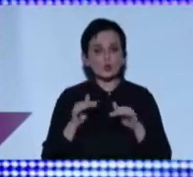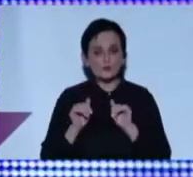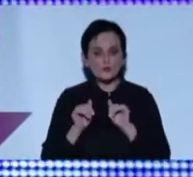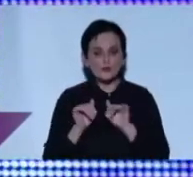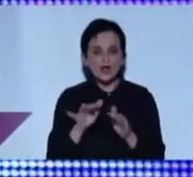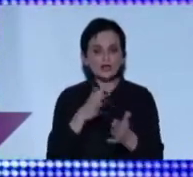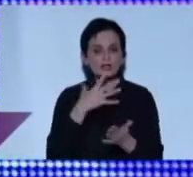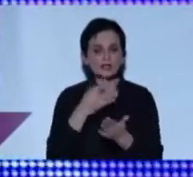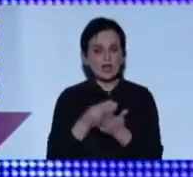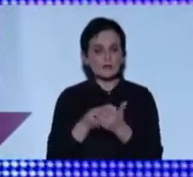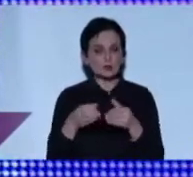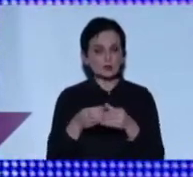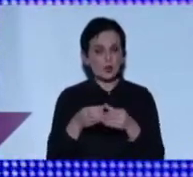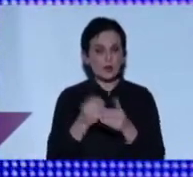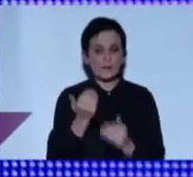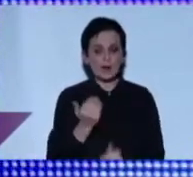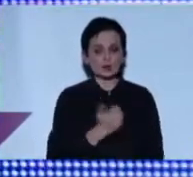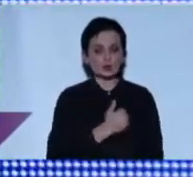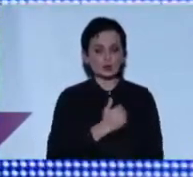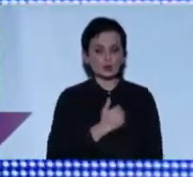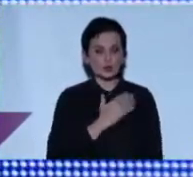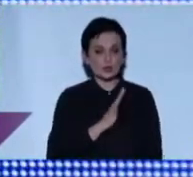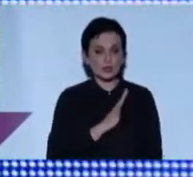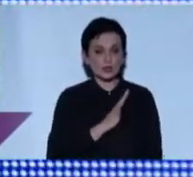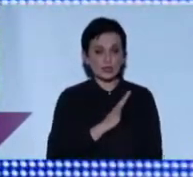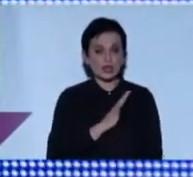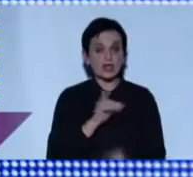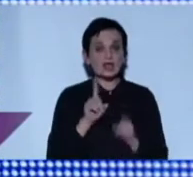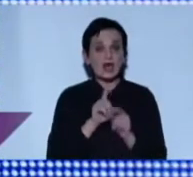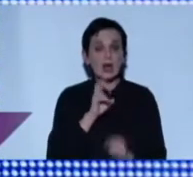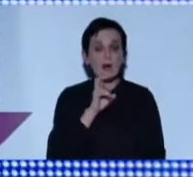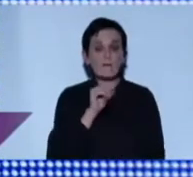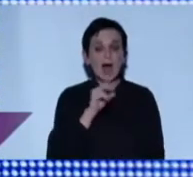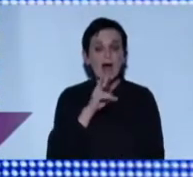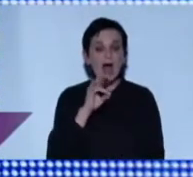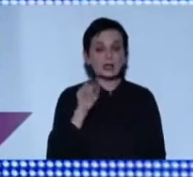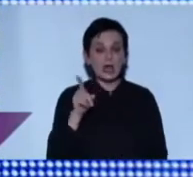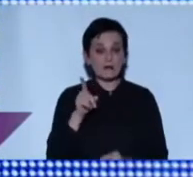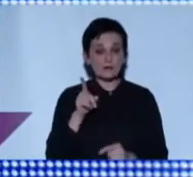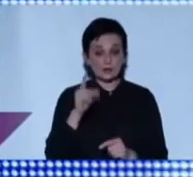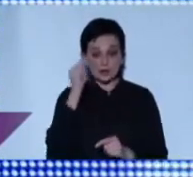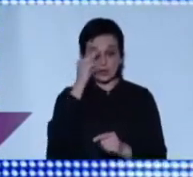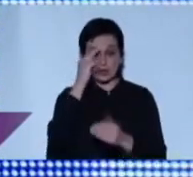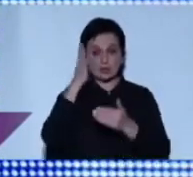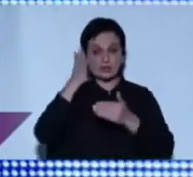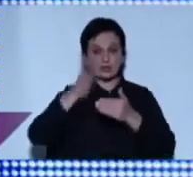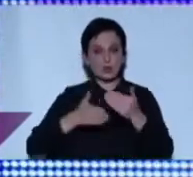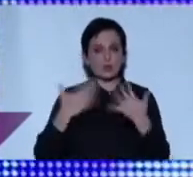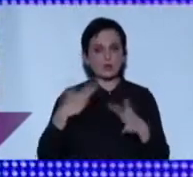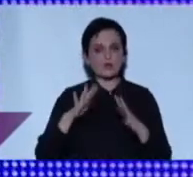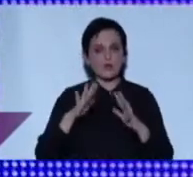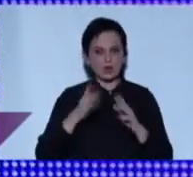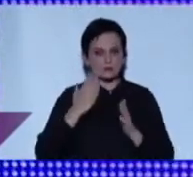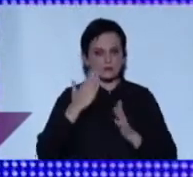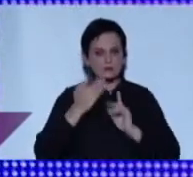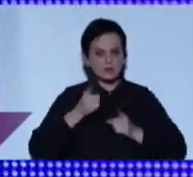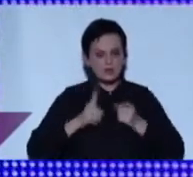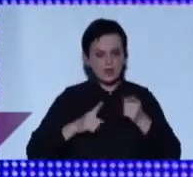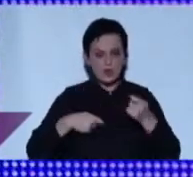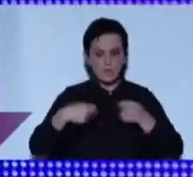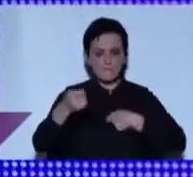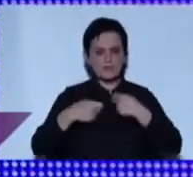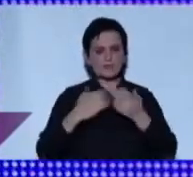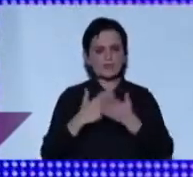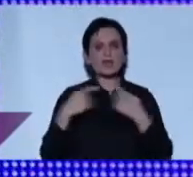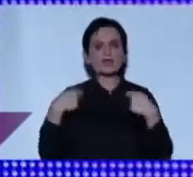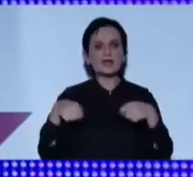თავისივე კომპანია, რომელიც მათი სურვილი იყო და ბაკალავრ დამთავრებული კურსის სტუდენტებს უკვე რეალური ბიზნეს ექვთ, რომელიც მუშაობს, უკვე გაყიდვები დაიწყო და